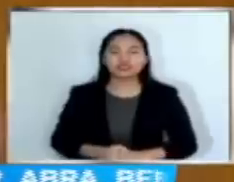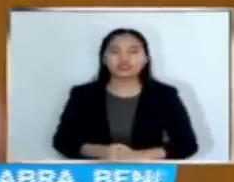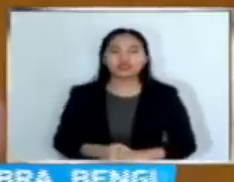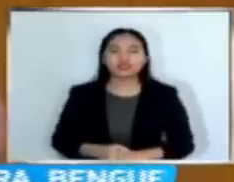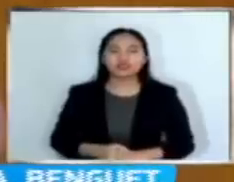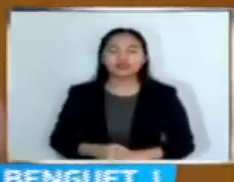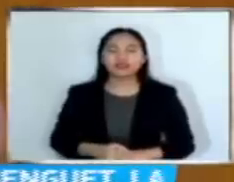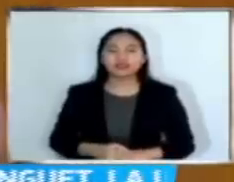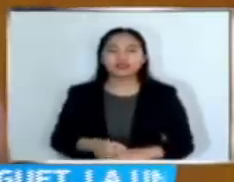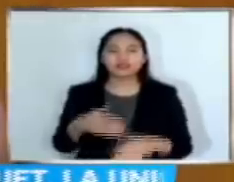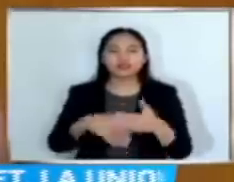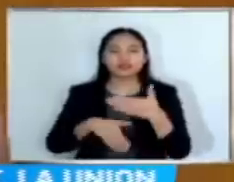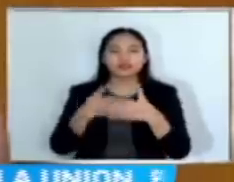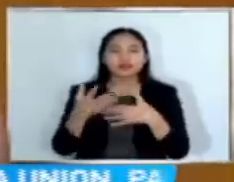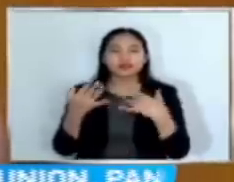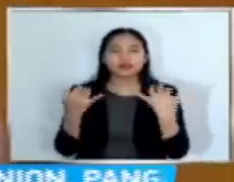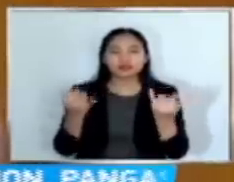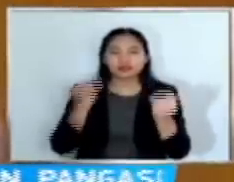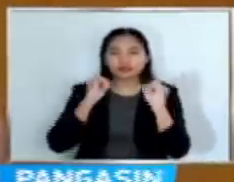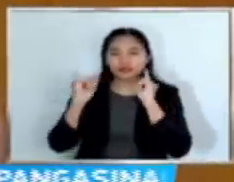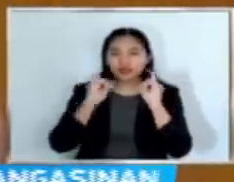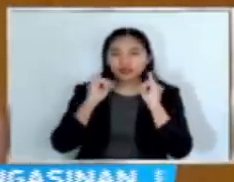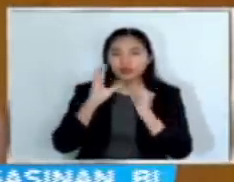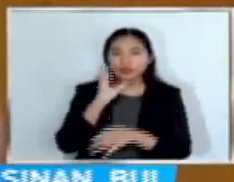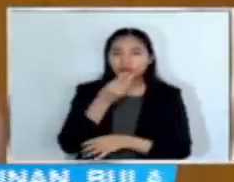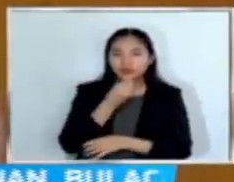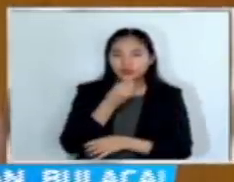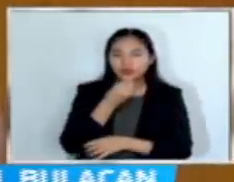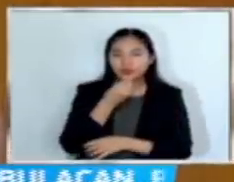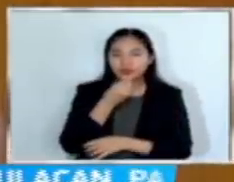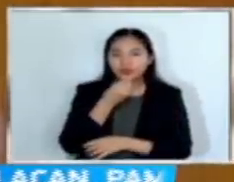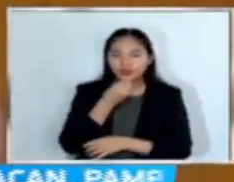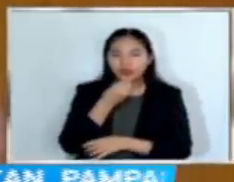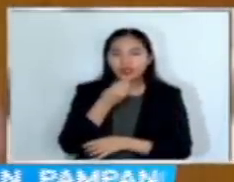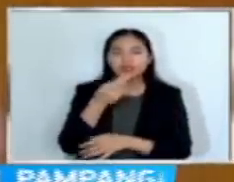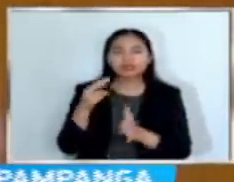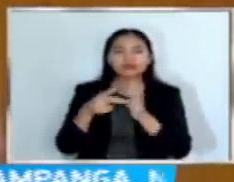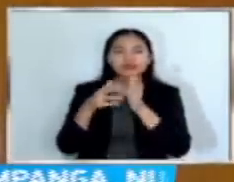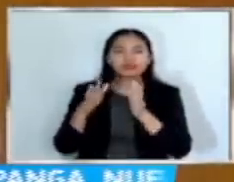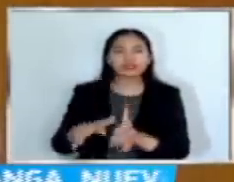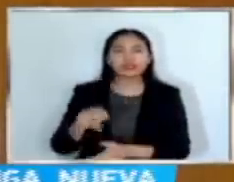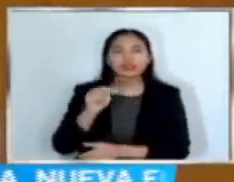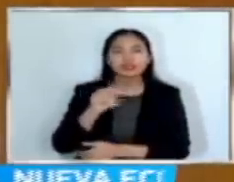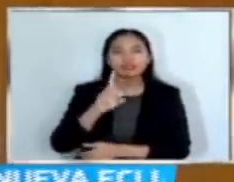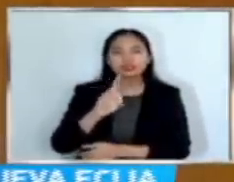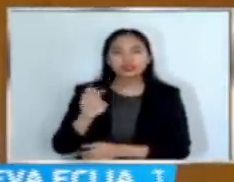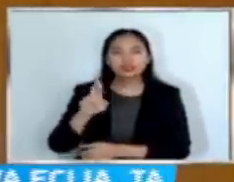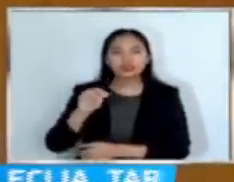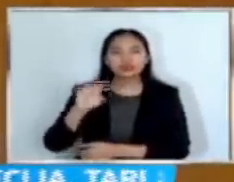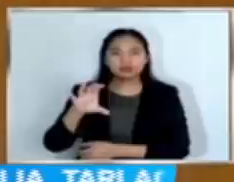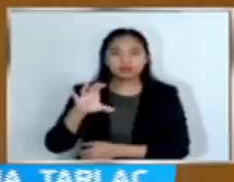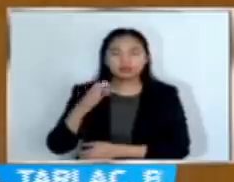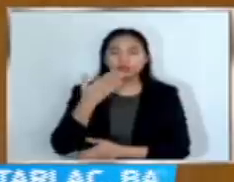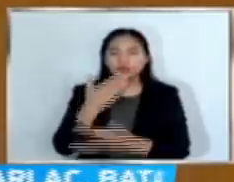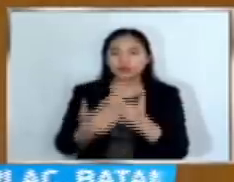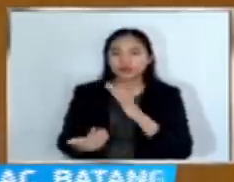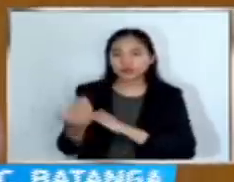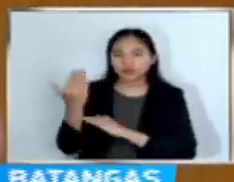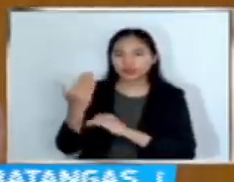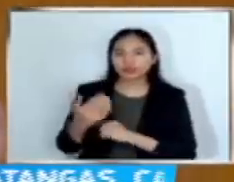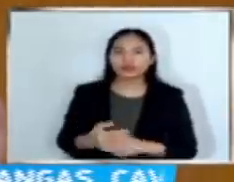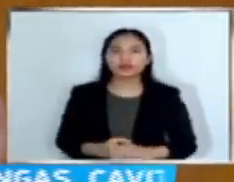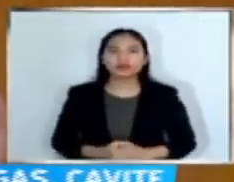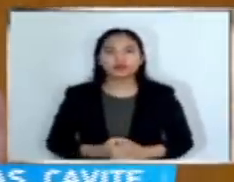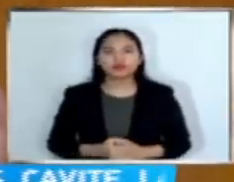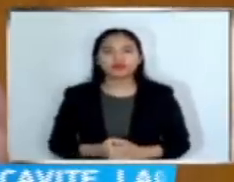Sa punto pong ito'y mga kapanayam natin, si Mark Timbal, ang spokesman ng NDRRMC. Magandang umaga po sa inyo. Si Connie Season po ito.